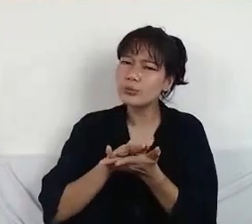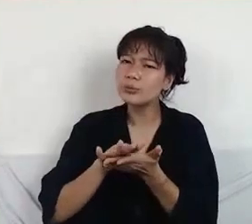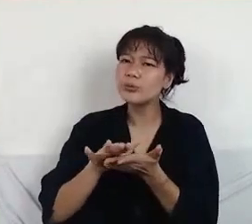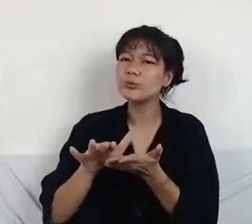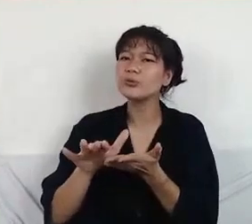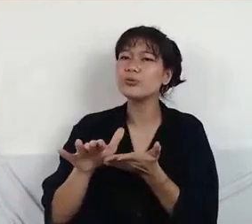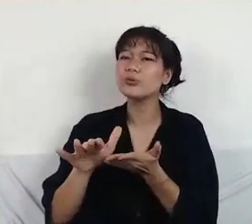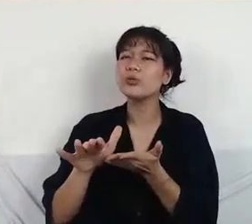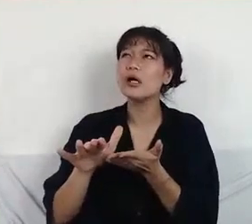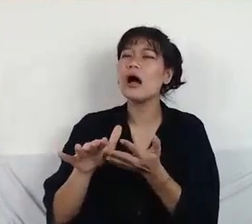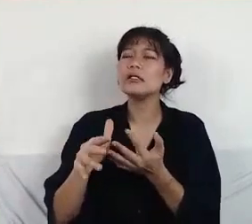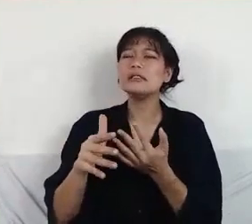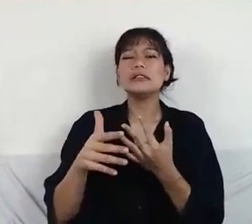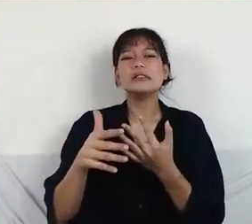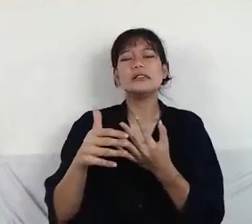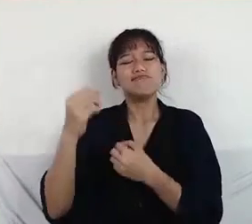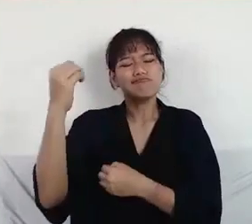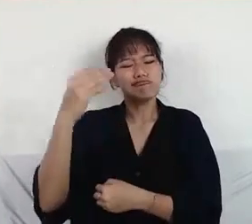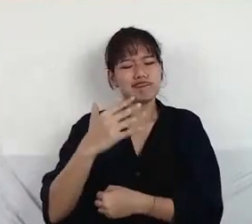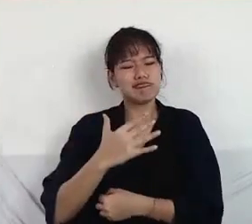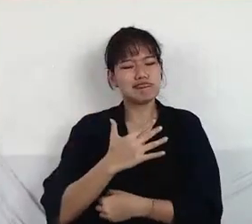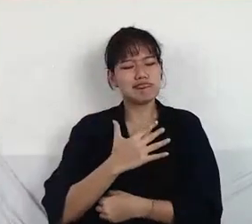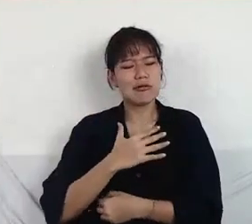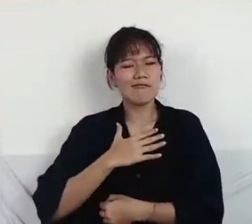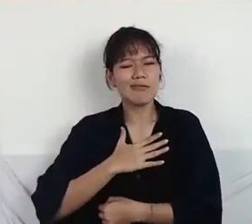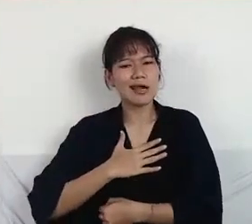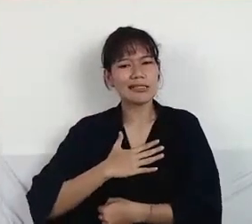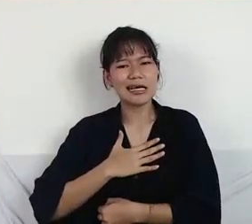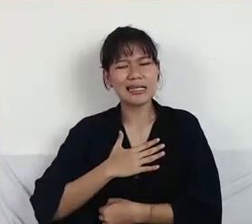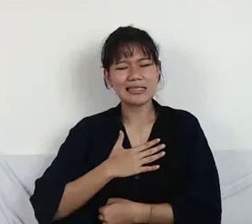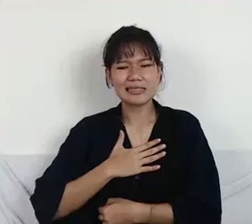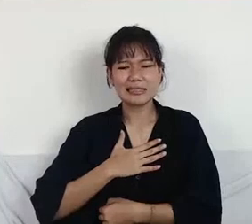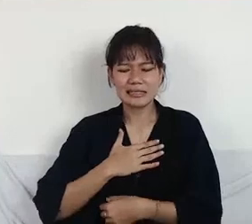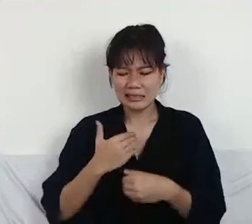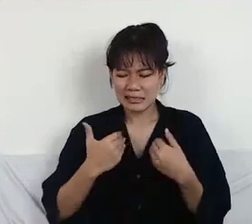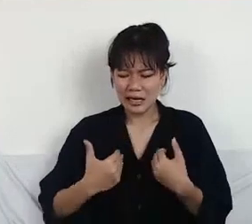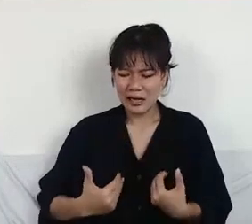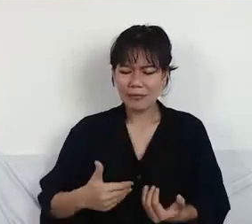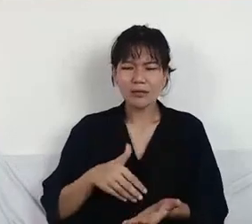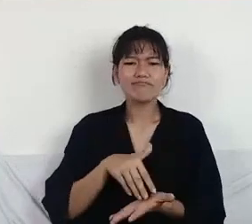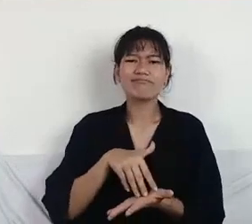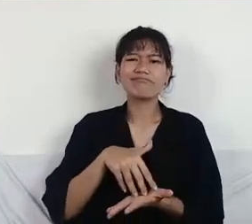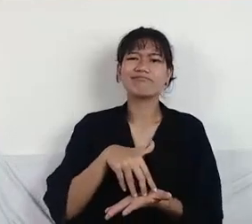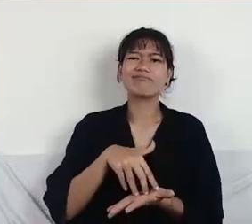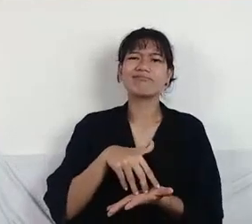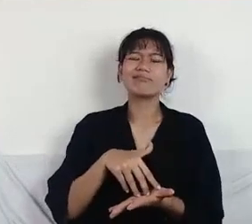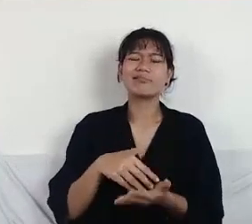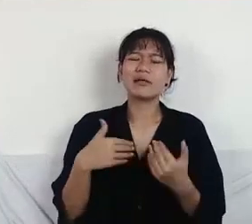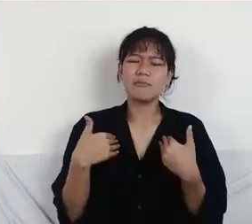kami sungguh merasakan betapa kecil dan rapuhnya diri kami.